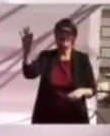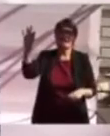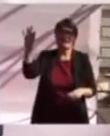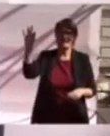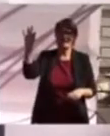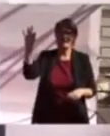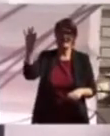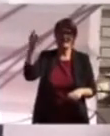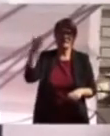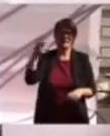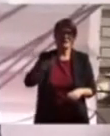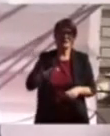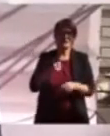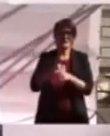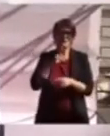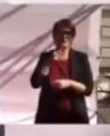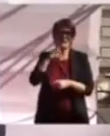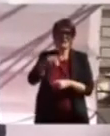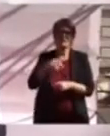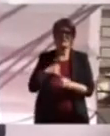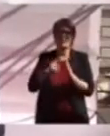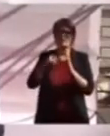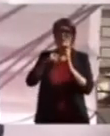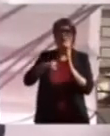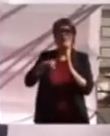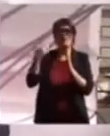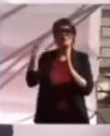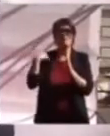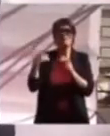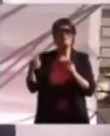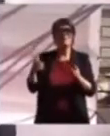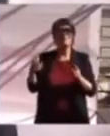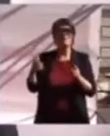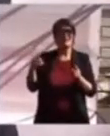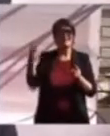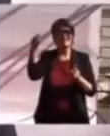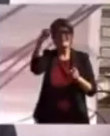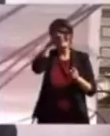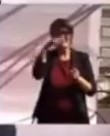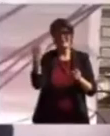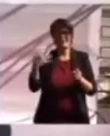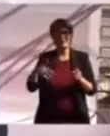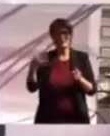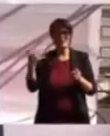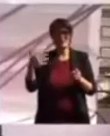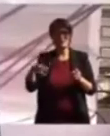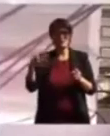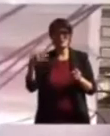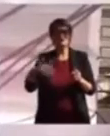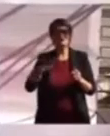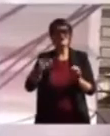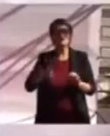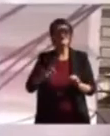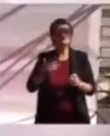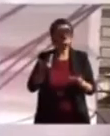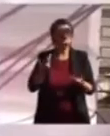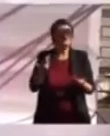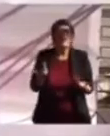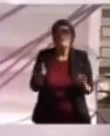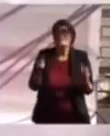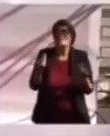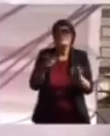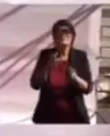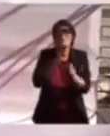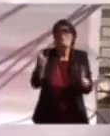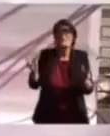fondo nei mesi più difficili il contributo delle persone è stato veramente decisivo io non